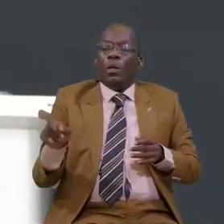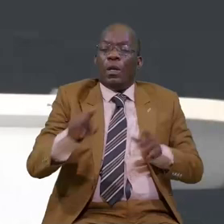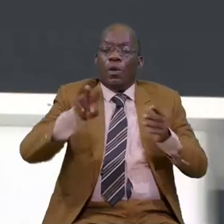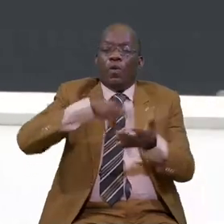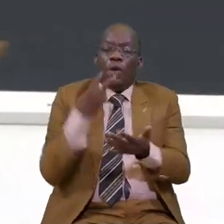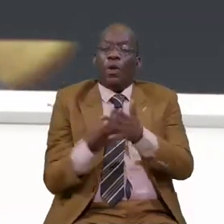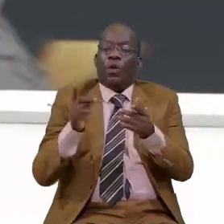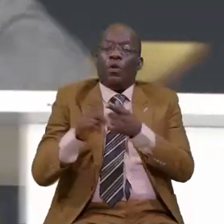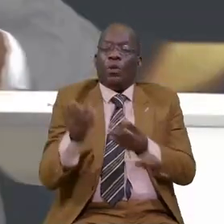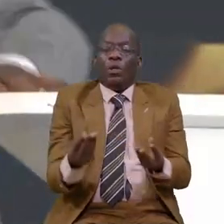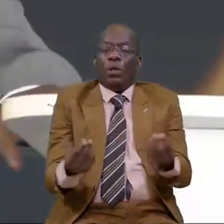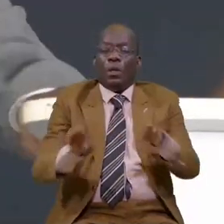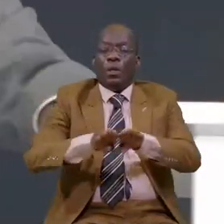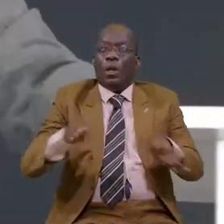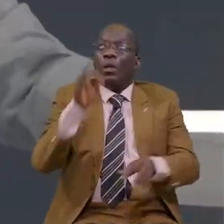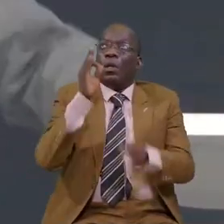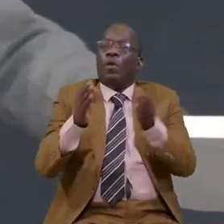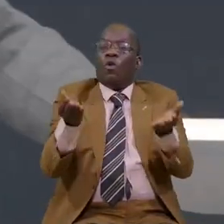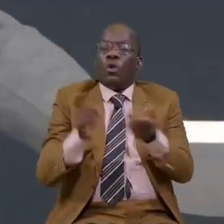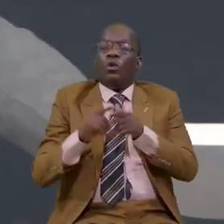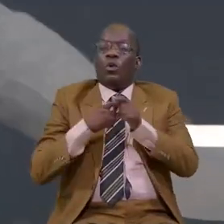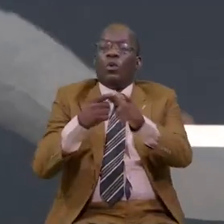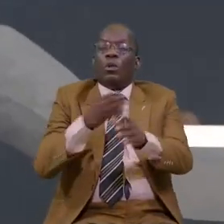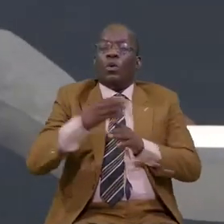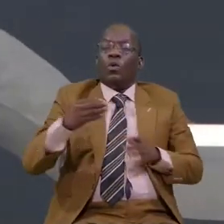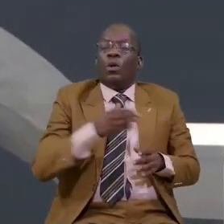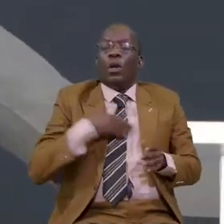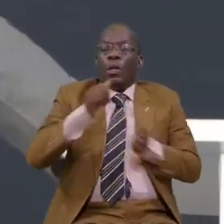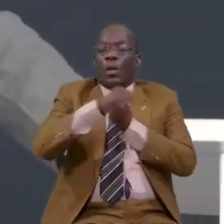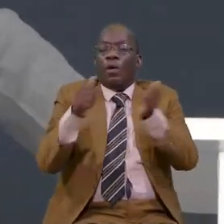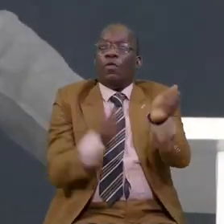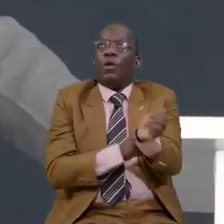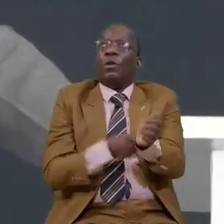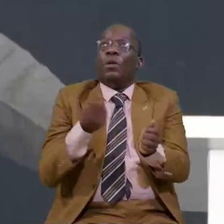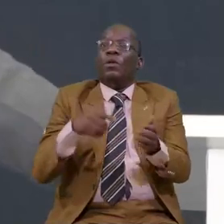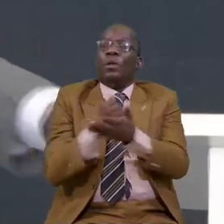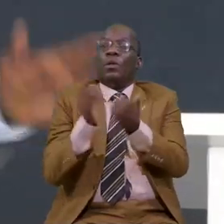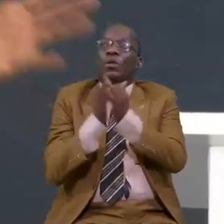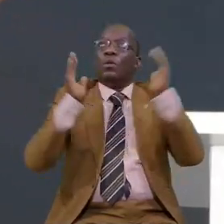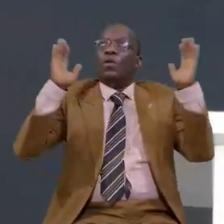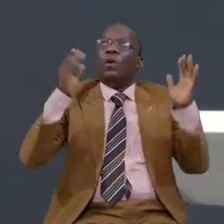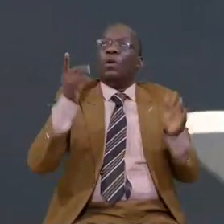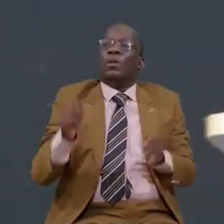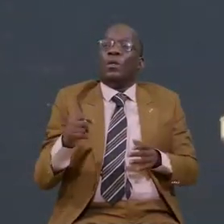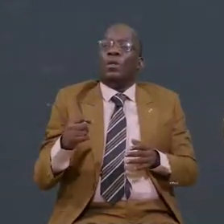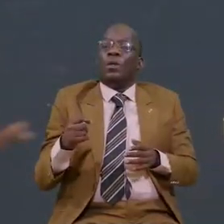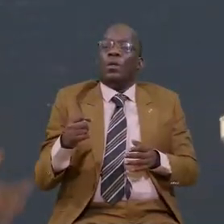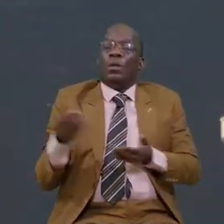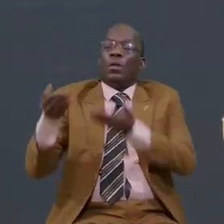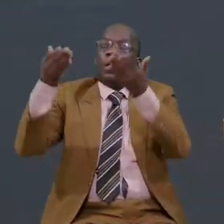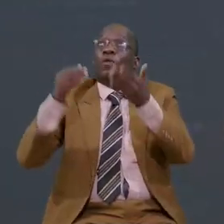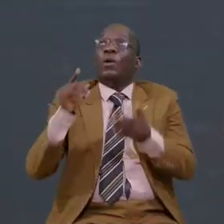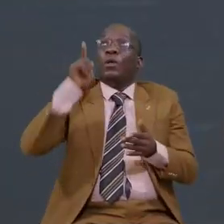s'échapper. Ils tombaient par terre. S'ils voulaient fuir et éviter la crucifixion,